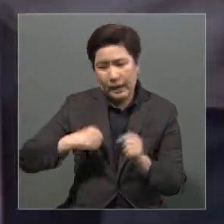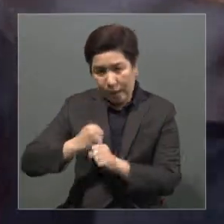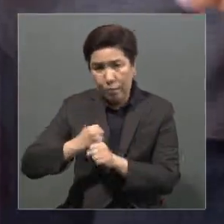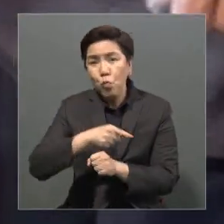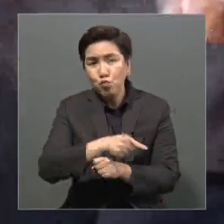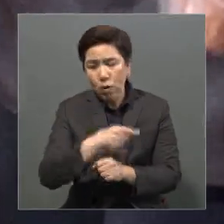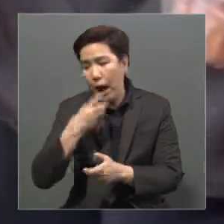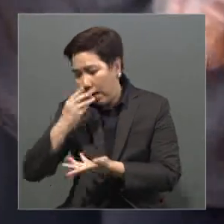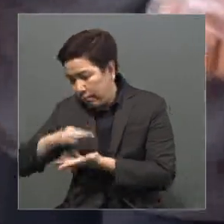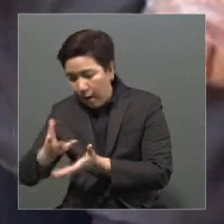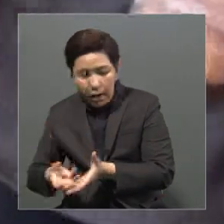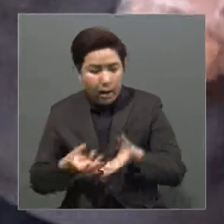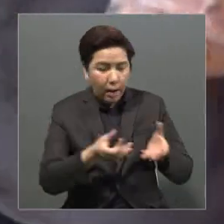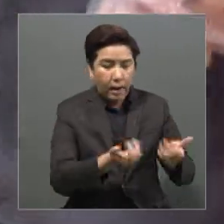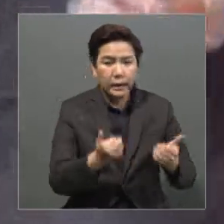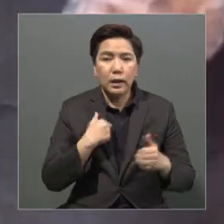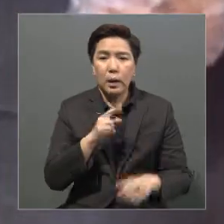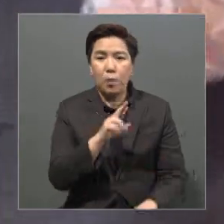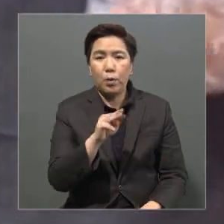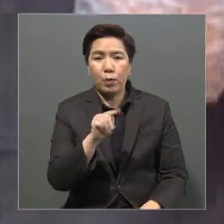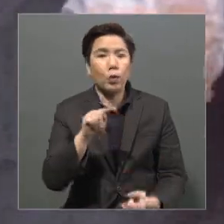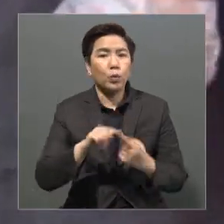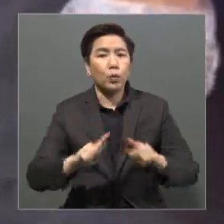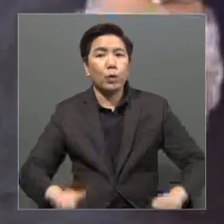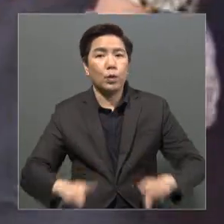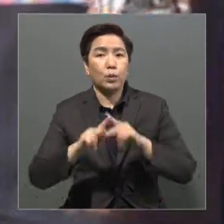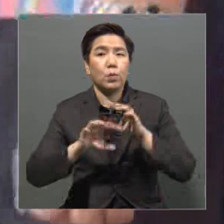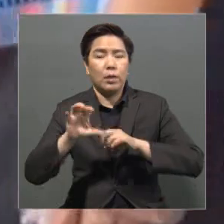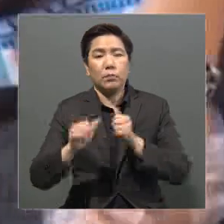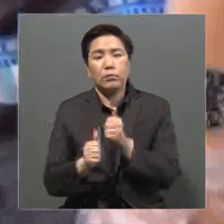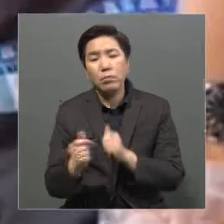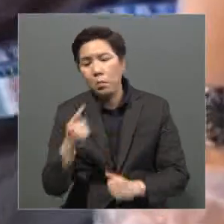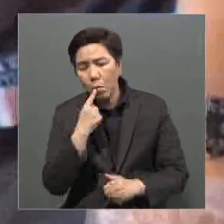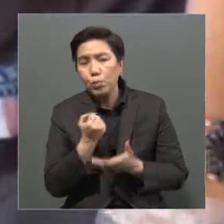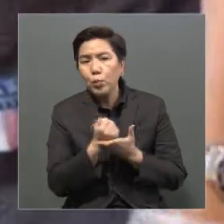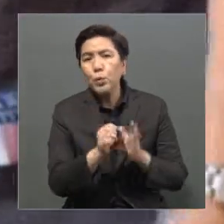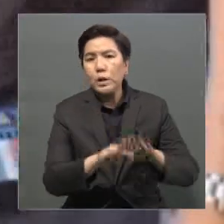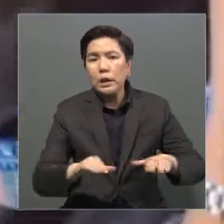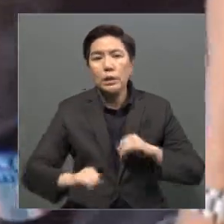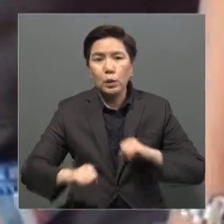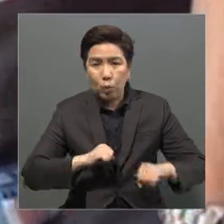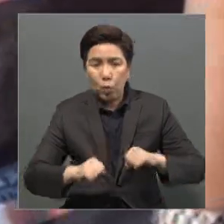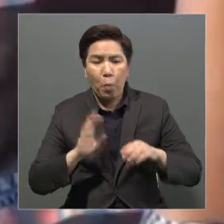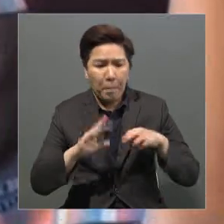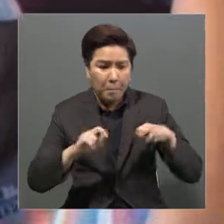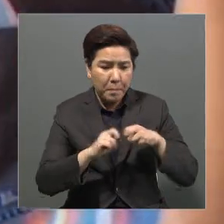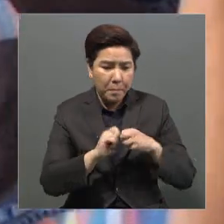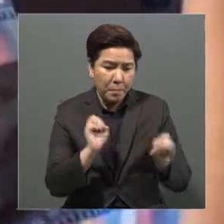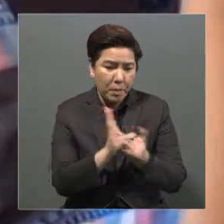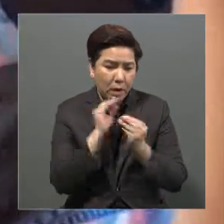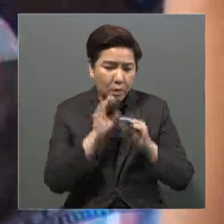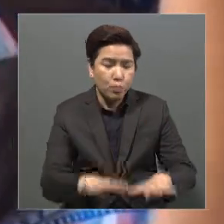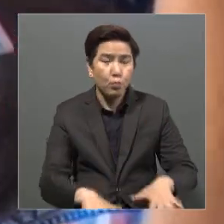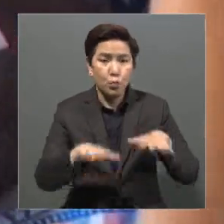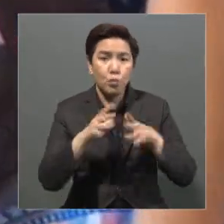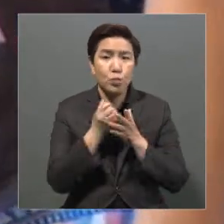ช่วยว่าการกระทรวงมหาดไทยบอกนะคะว่าในการลงพื้นที่วันนี้ค่ะถือเป็นการสนับสนุนช่วยเหลือเด็กแล้วก็เยาวชนรวมถึงผู้ประสบอุทกภัยในพื้น